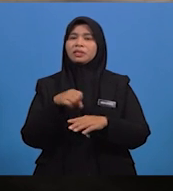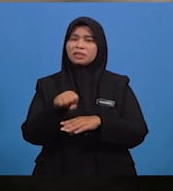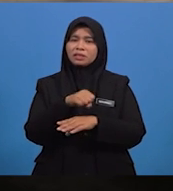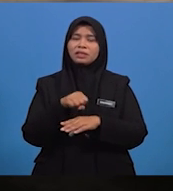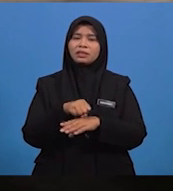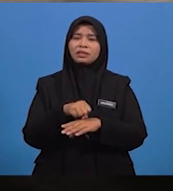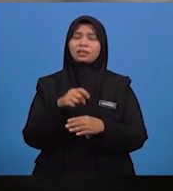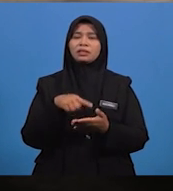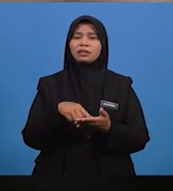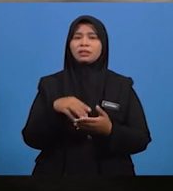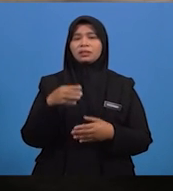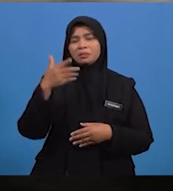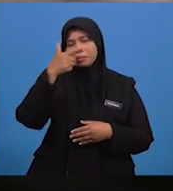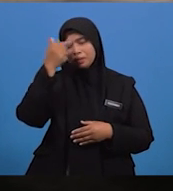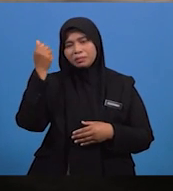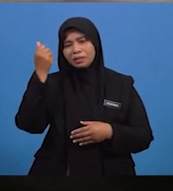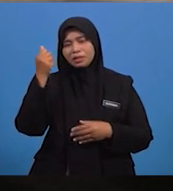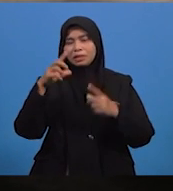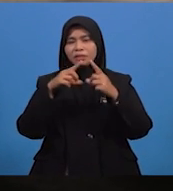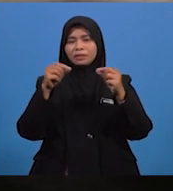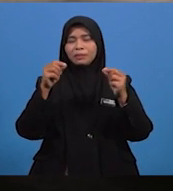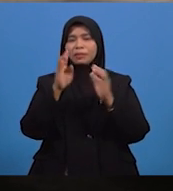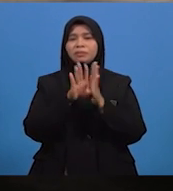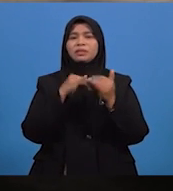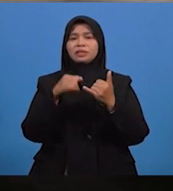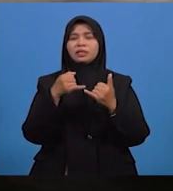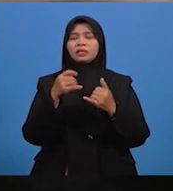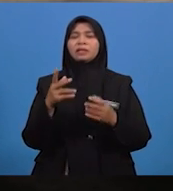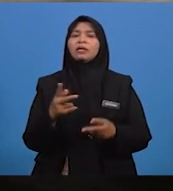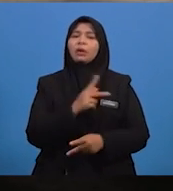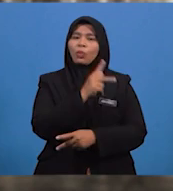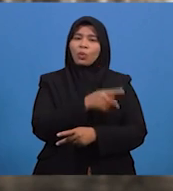Ini menyebabkan Jepun berjaya menguasai tanah Melayu.